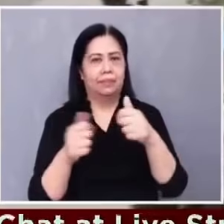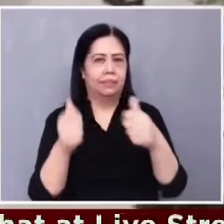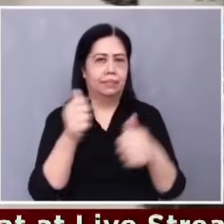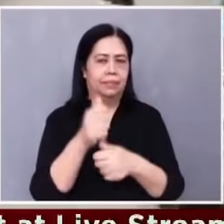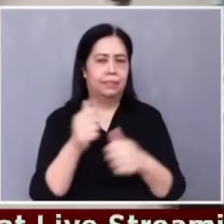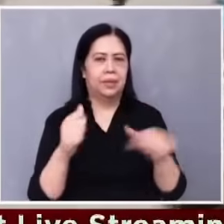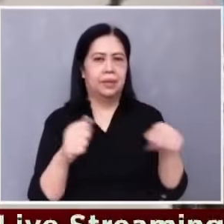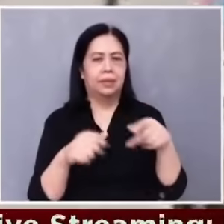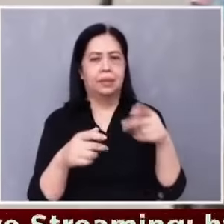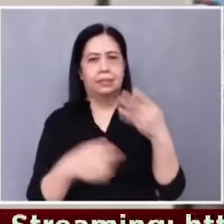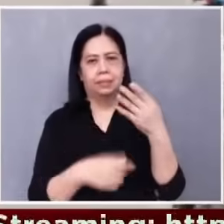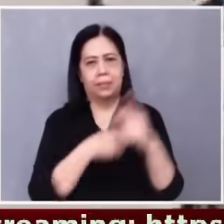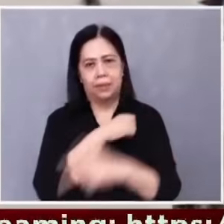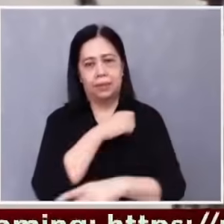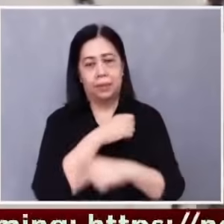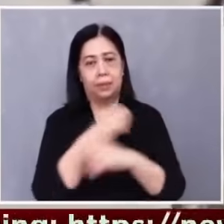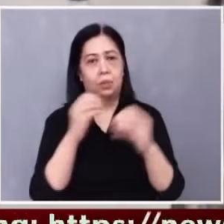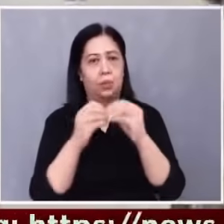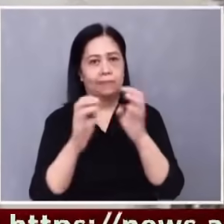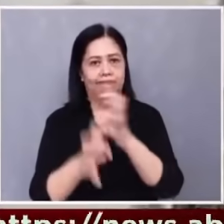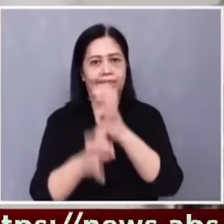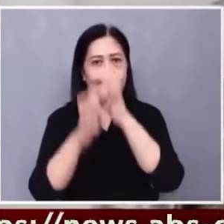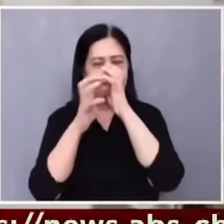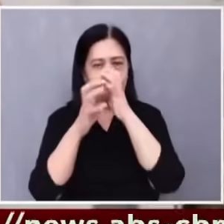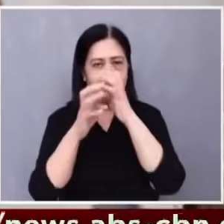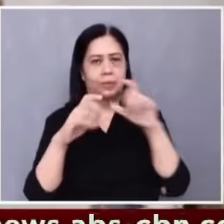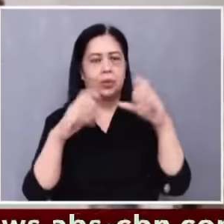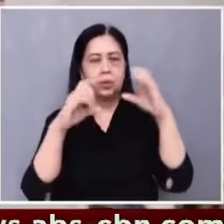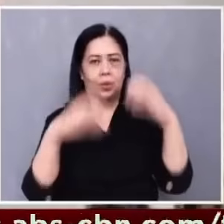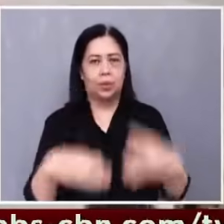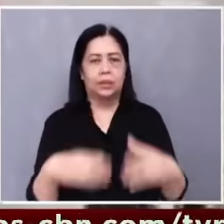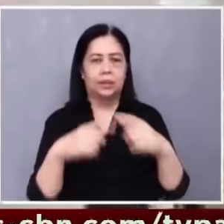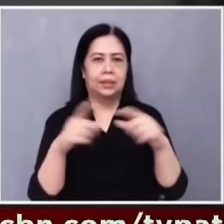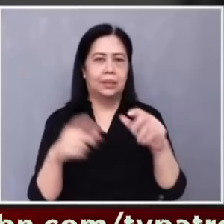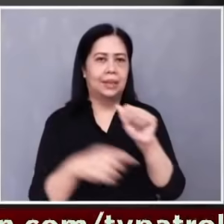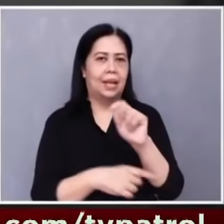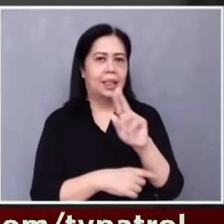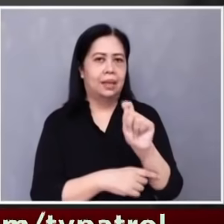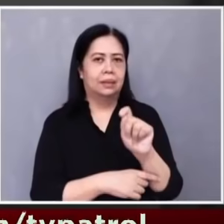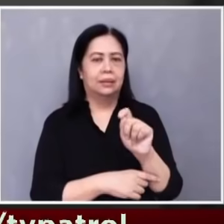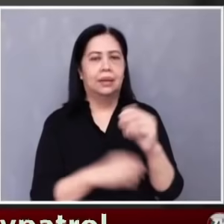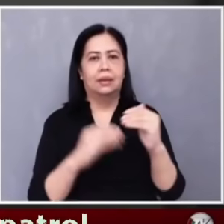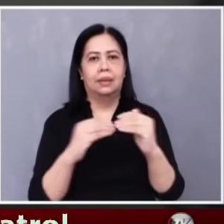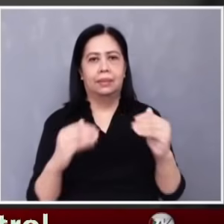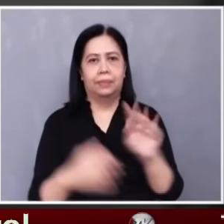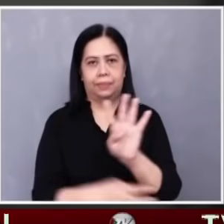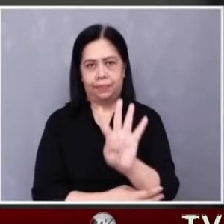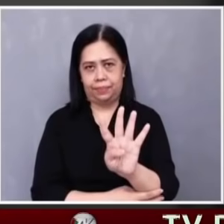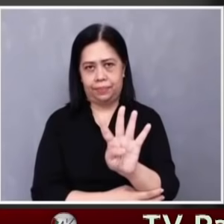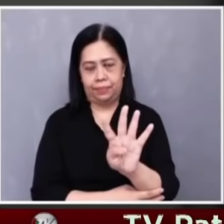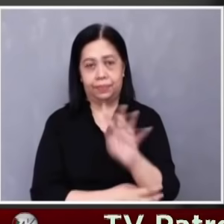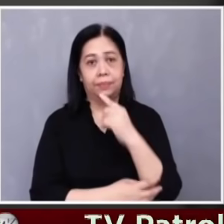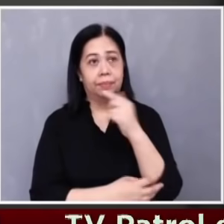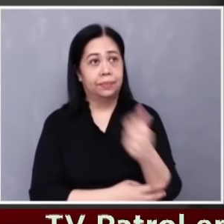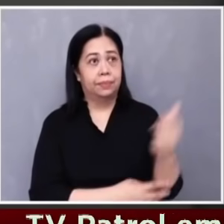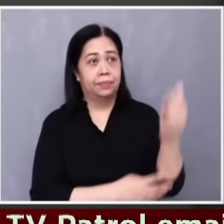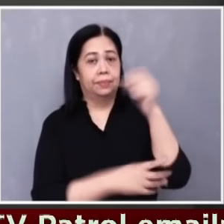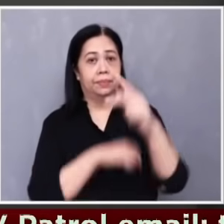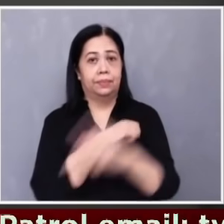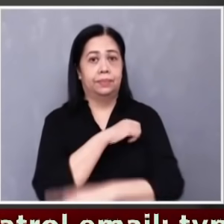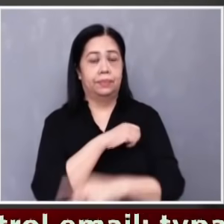lalawigan sa mas mahigpit na quarantine status o alert level 4. Ayon naman sa Provincial Health Office,